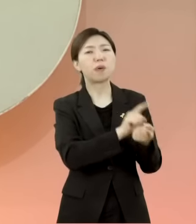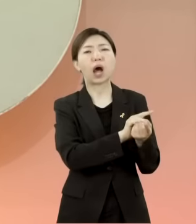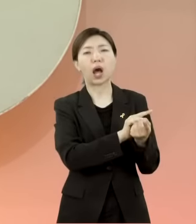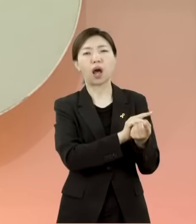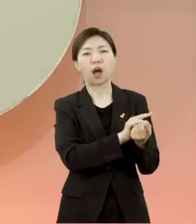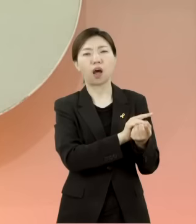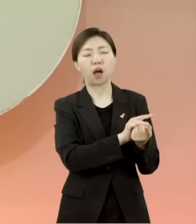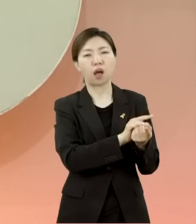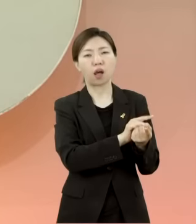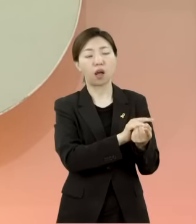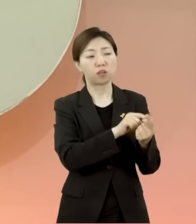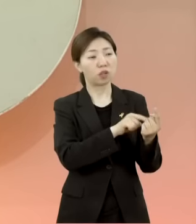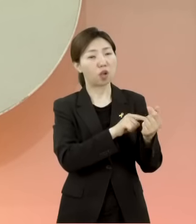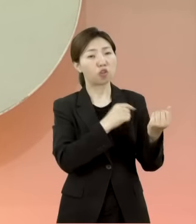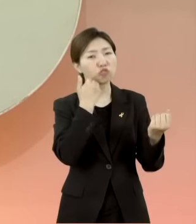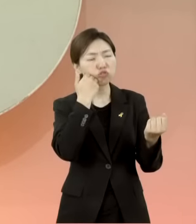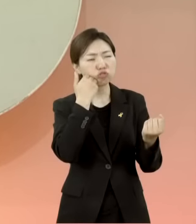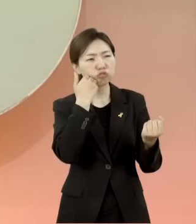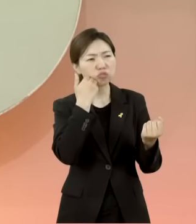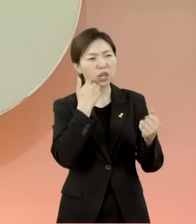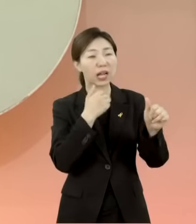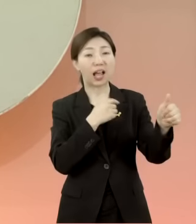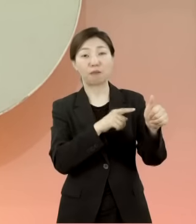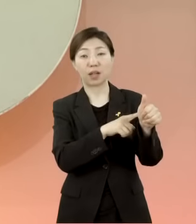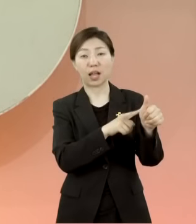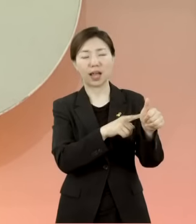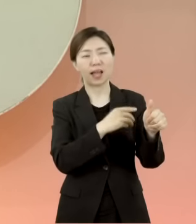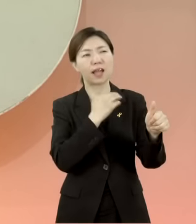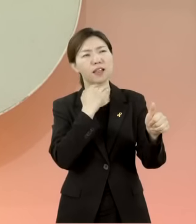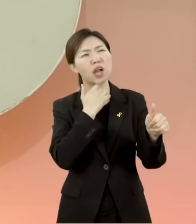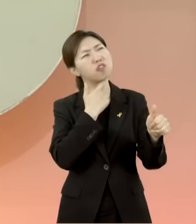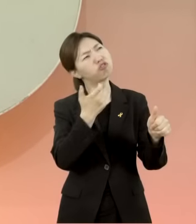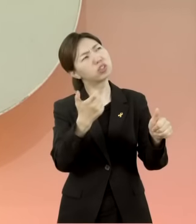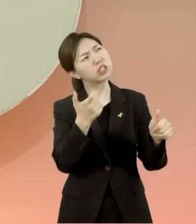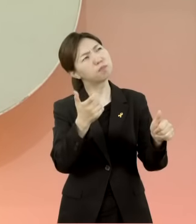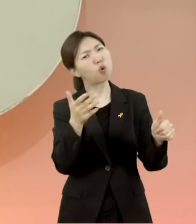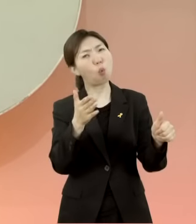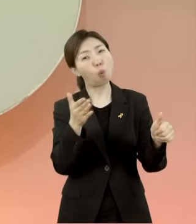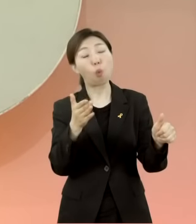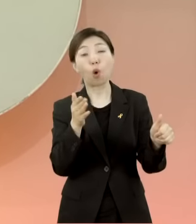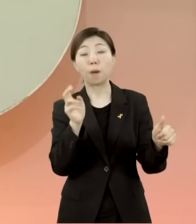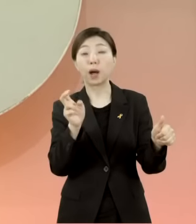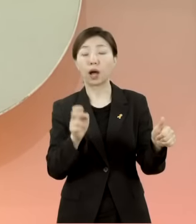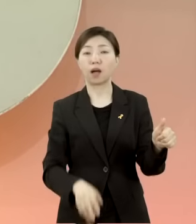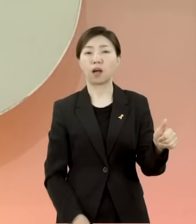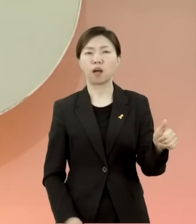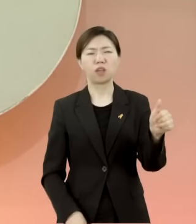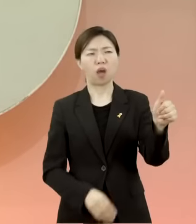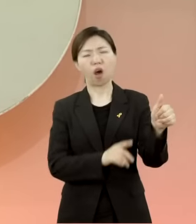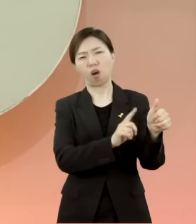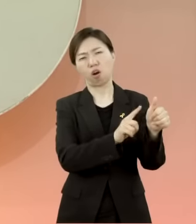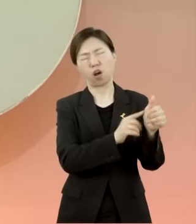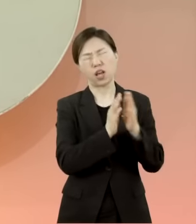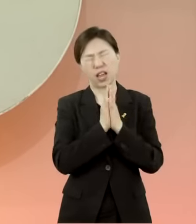만났어요 지금 연세가 한 60대 거사님이니다 한 60 안팎 정도 되는